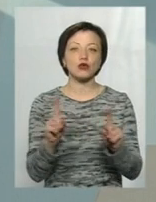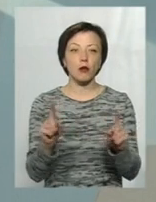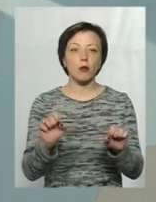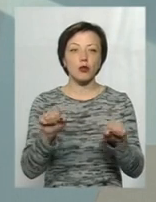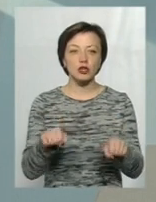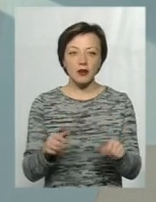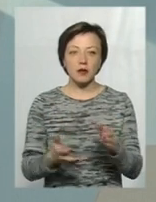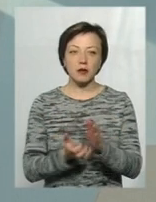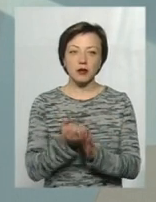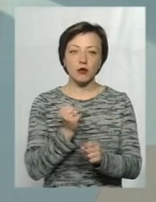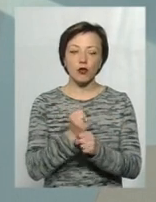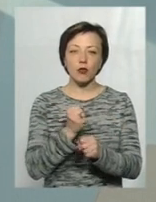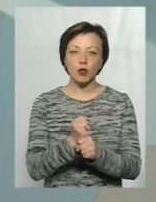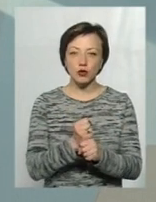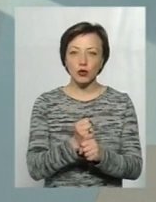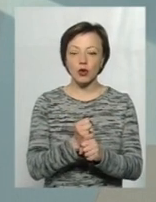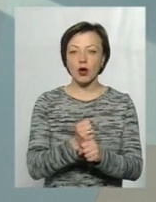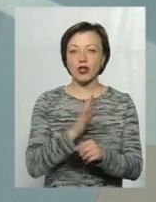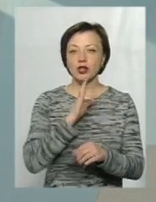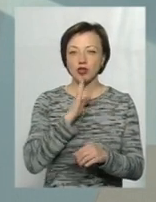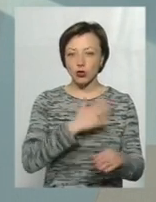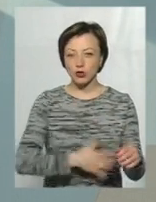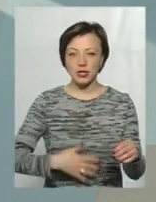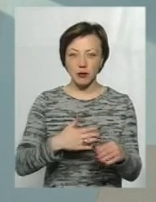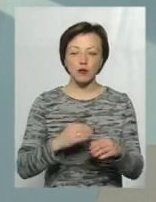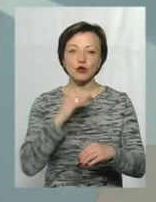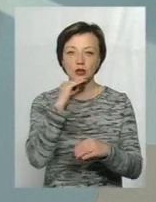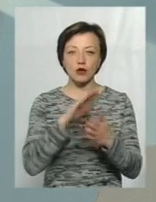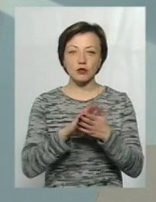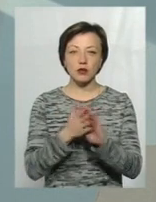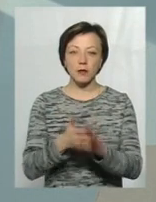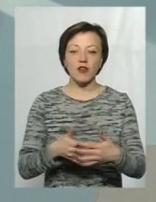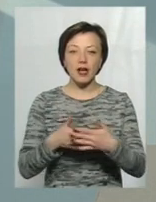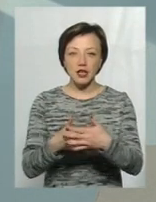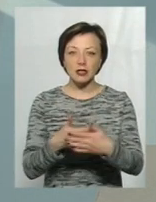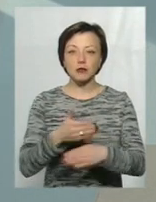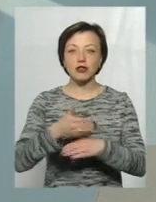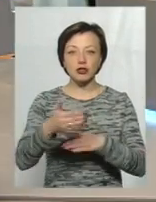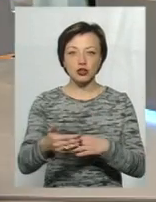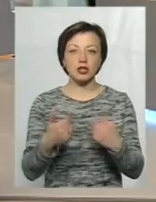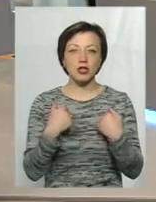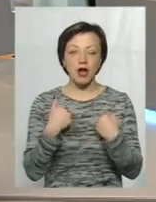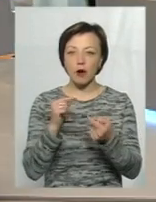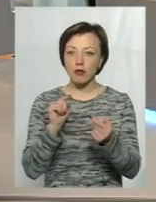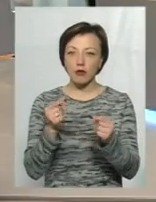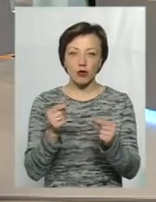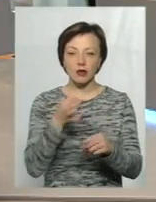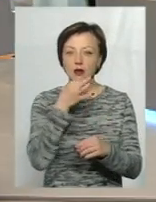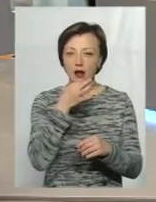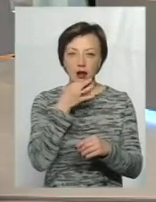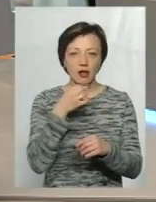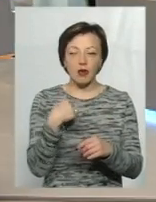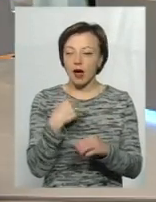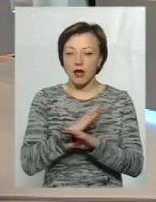можливо, підтримати роботу яєчників в достатньому стані для того, щоб вагітніти трошки пізніше. Я проти абсолютно ранніх, я